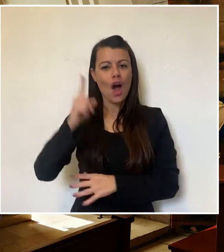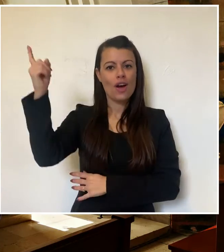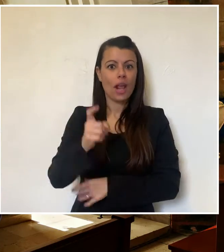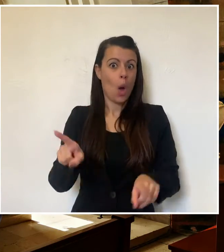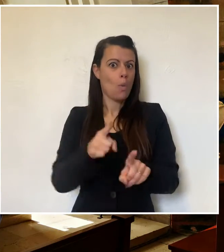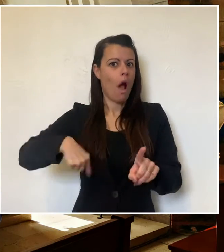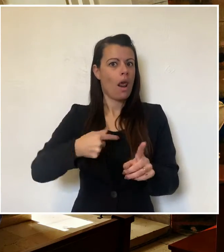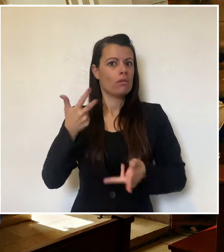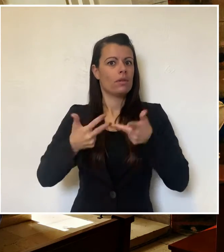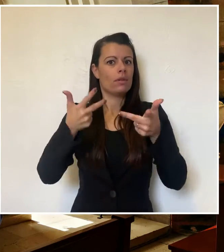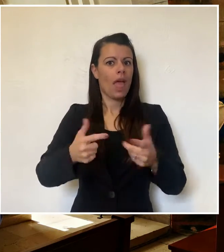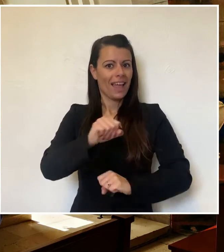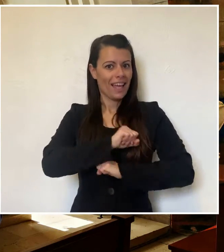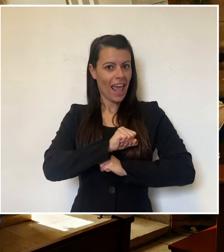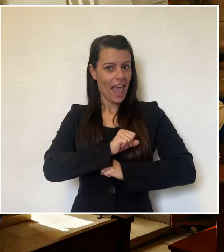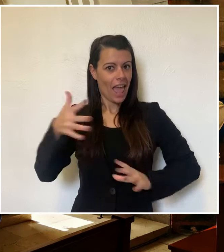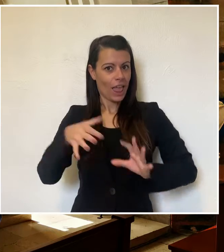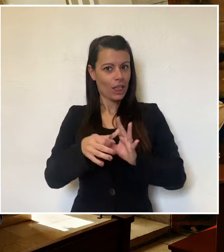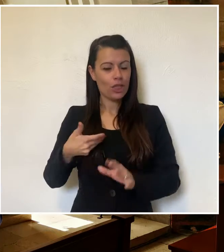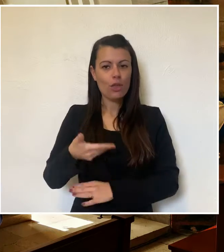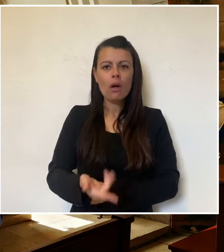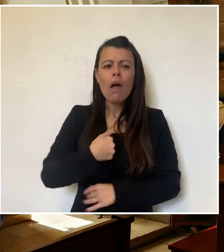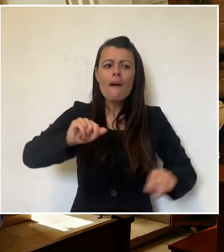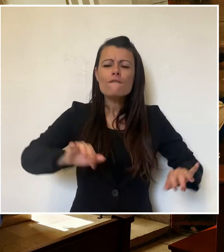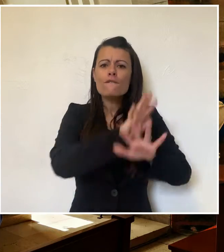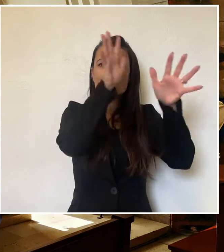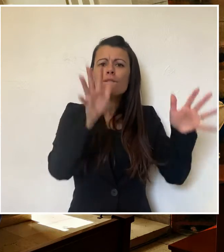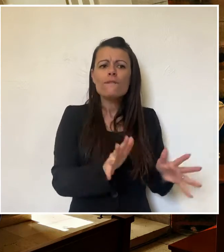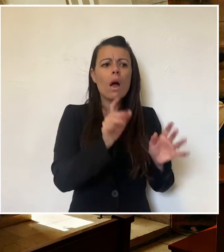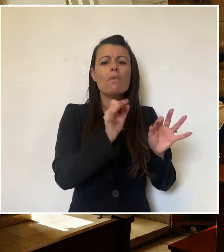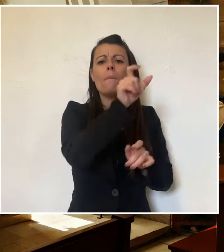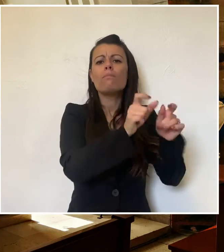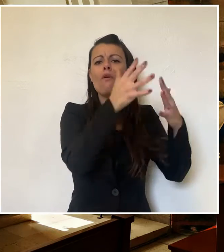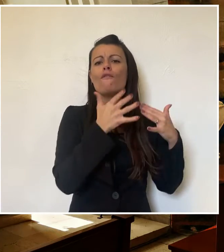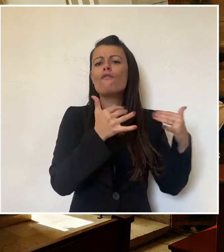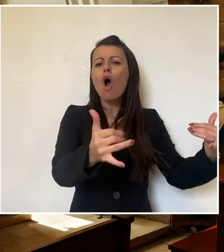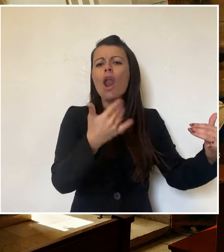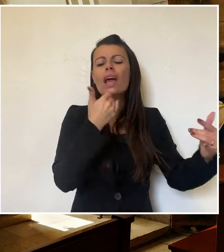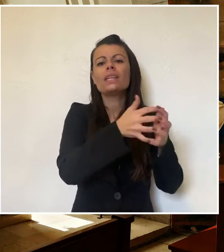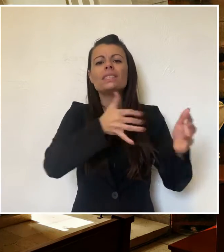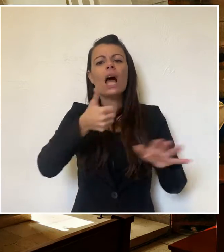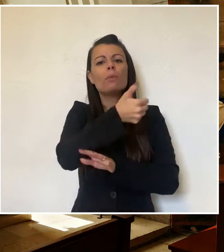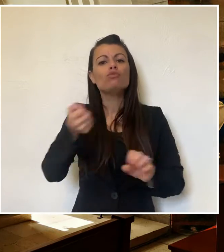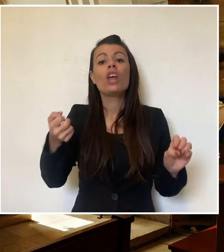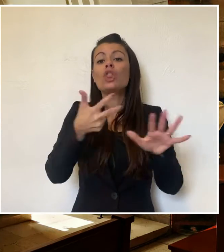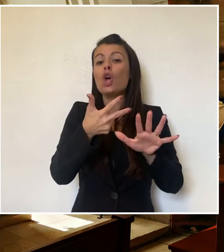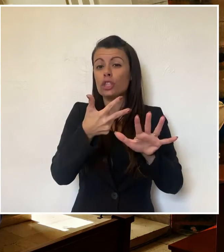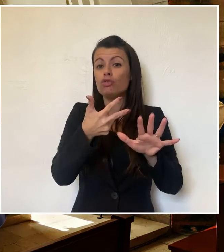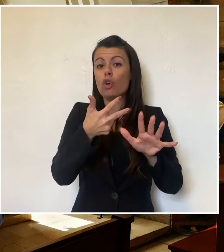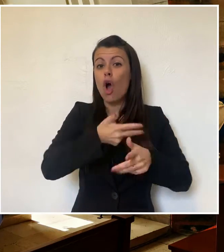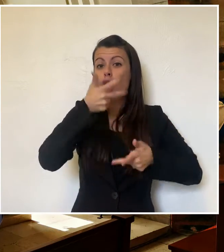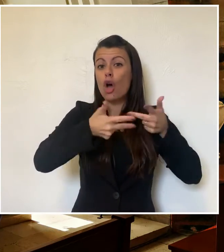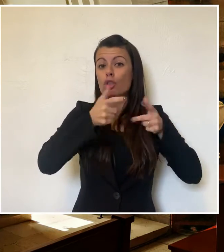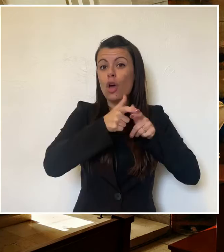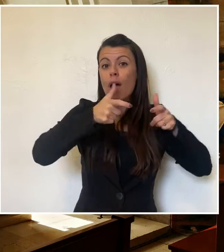la folla che in quel giorno lo acclamava con le parole del Salmo 118 è figura, è simbolo di noi,